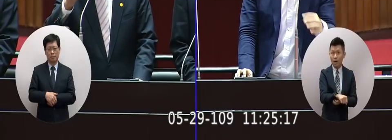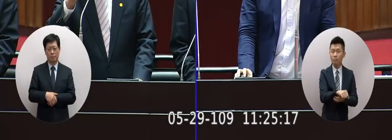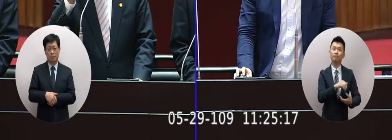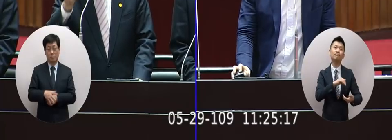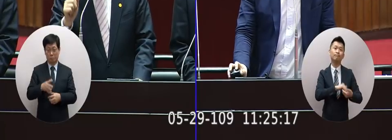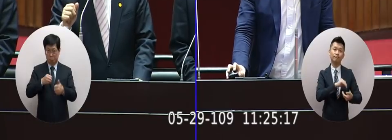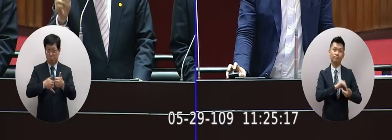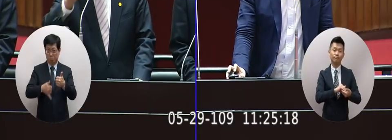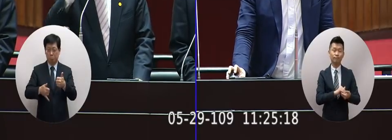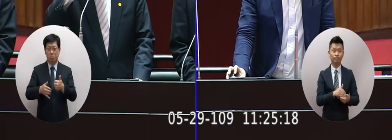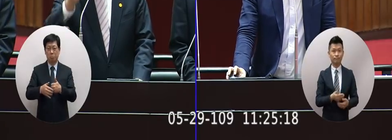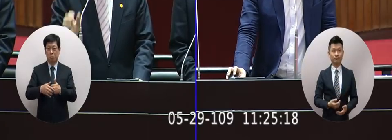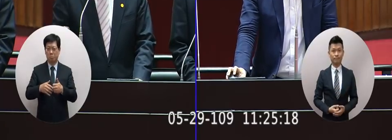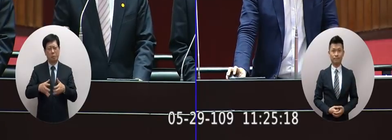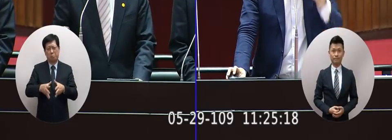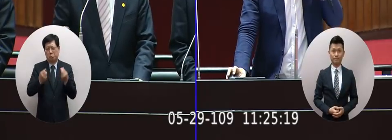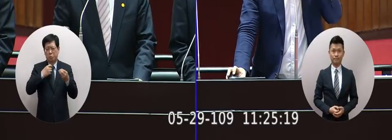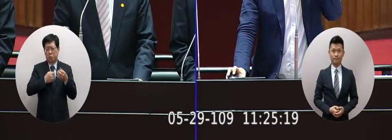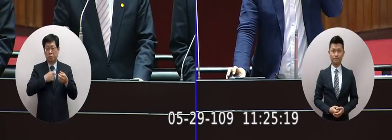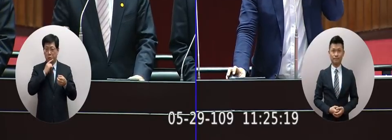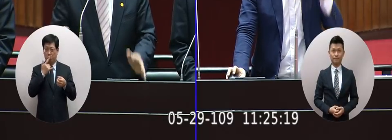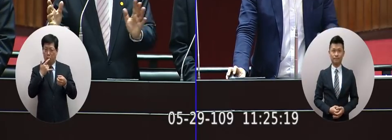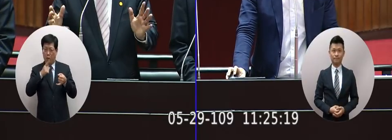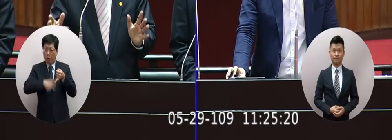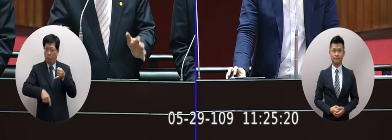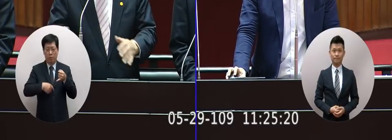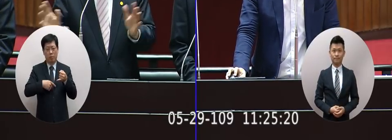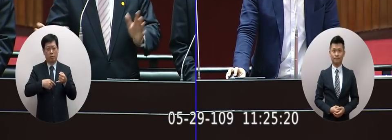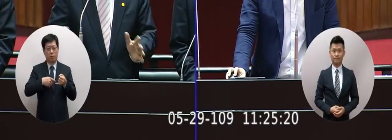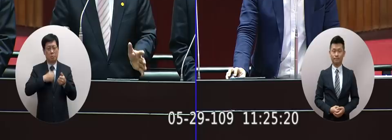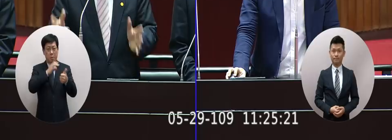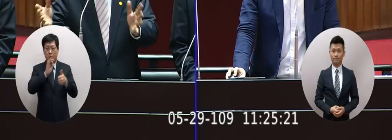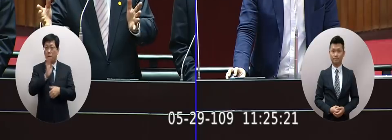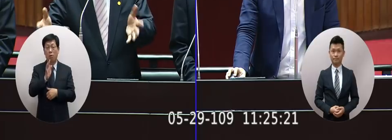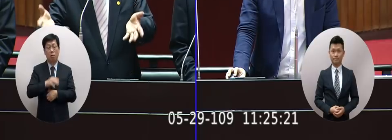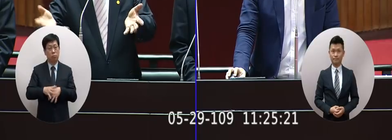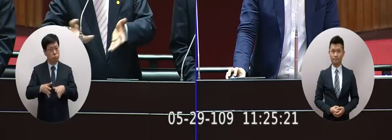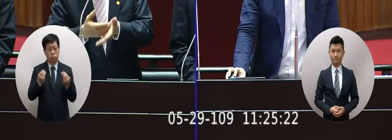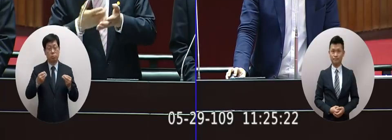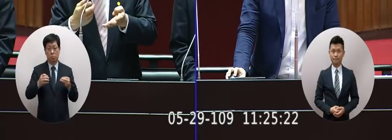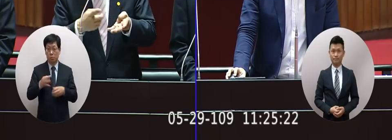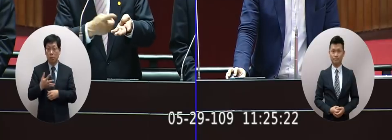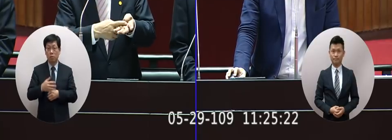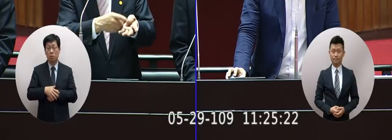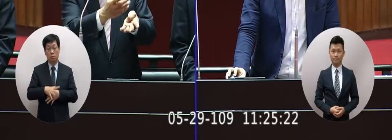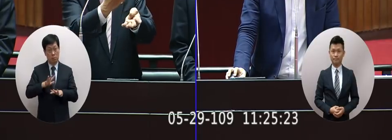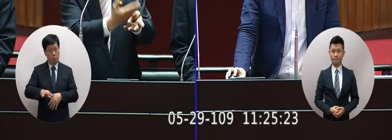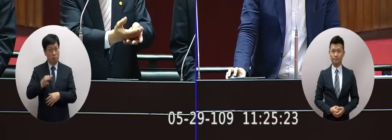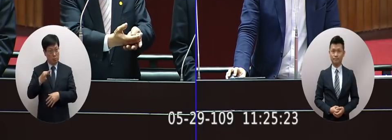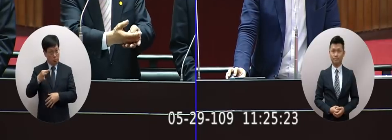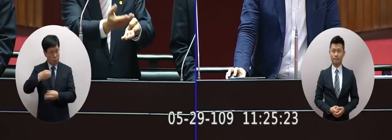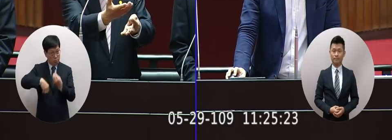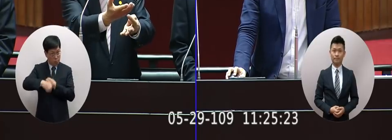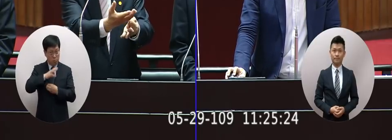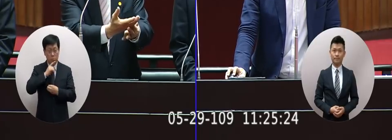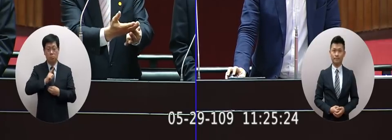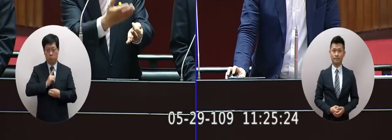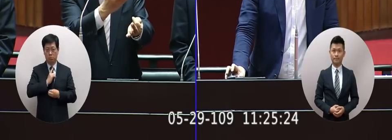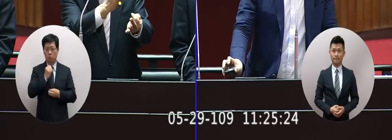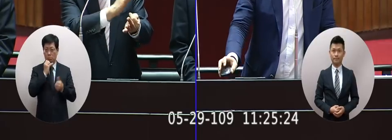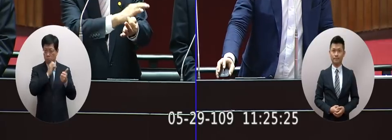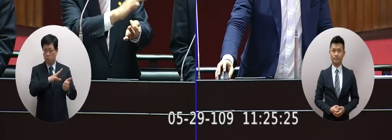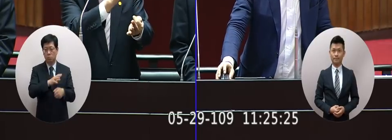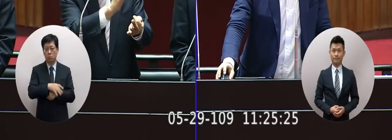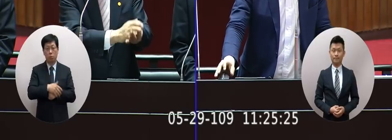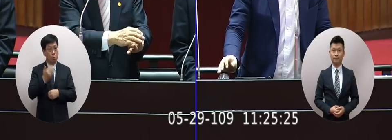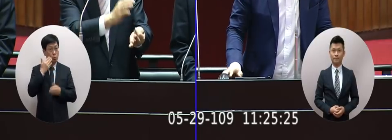迄个委员，唔免最后通牒啦， 免啦， 免啦，真难咯，资金提供，